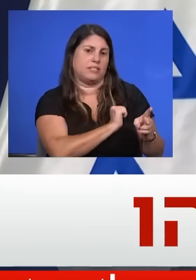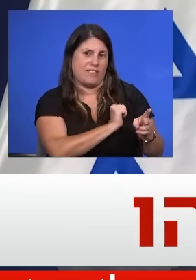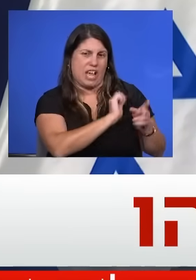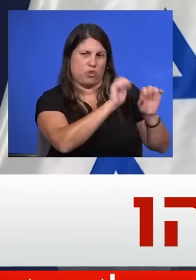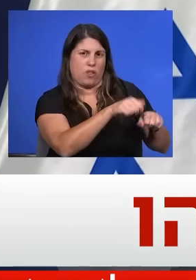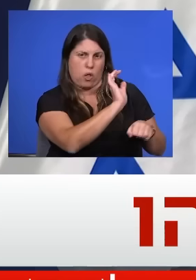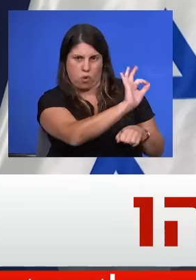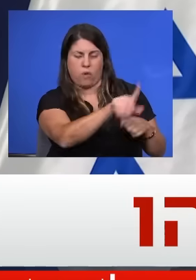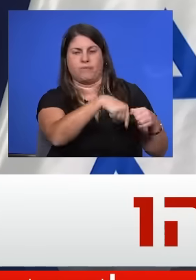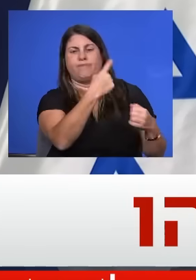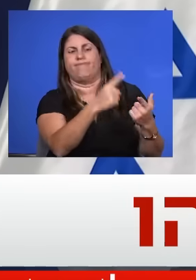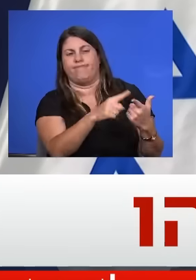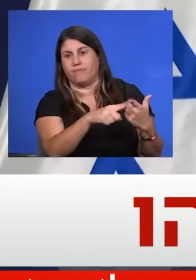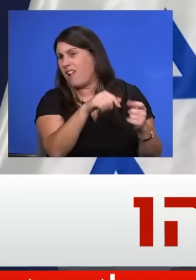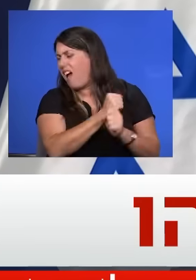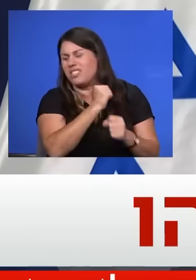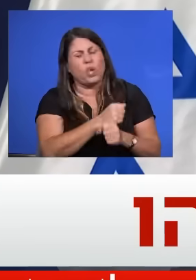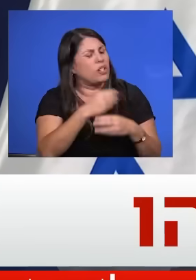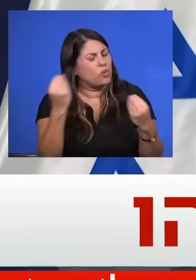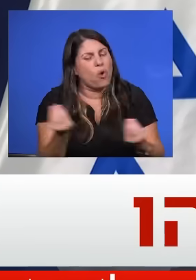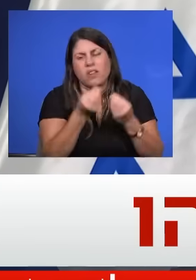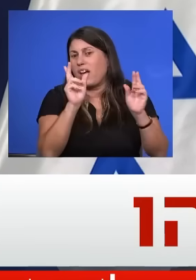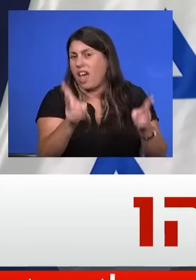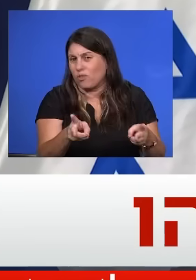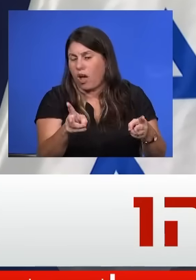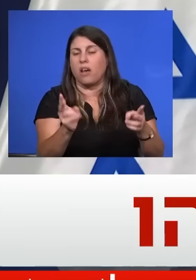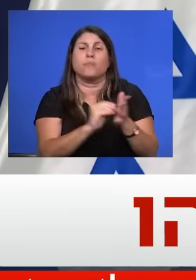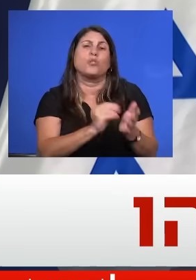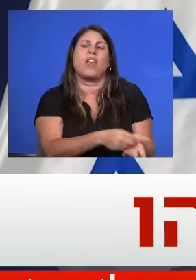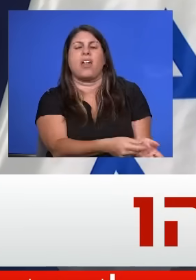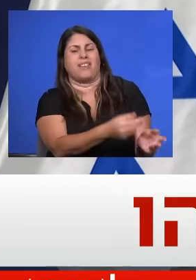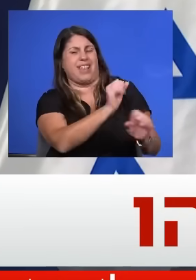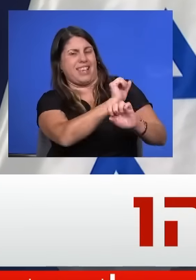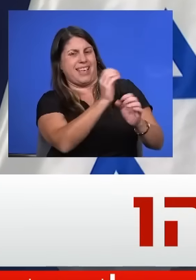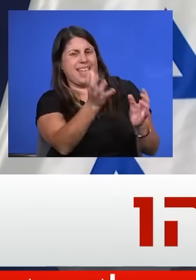ולעשות כל דבר אפשרי להשיב את החטופים שלנו הביתה.